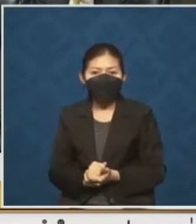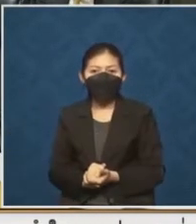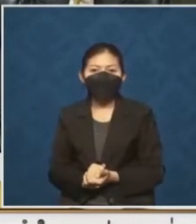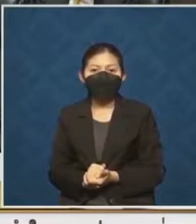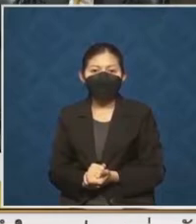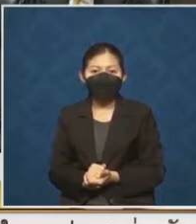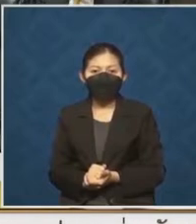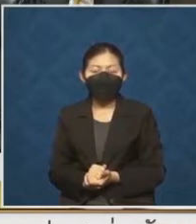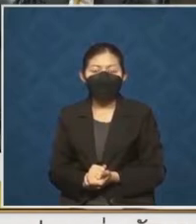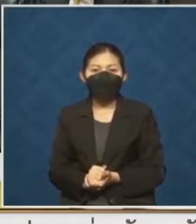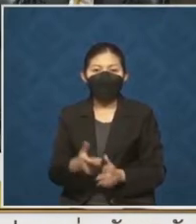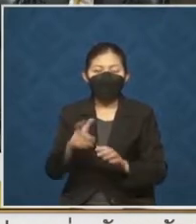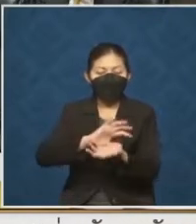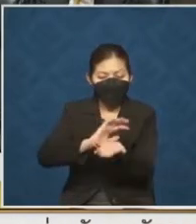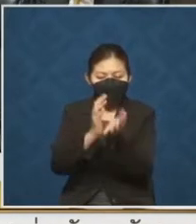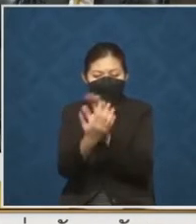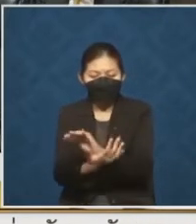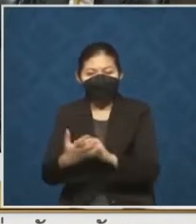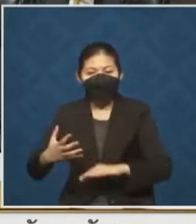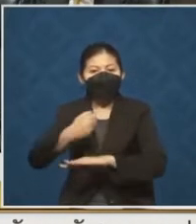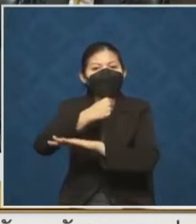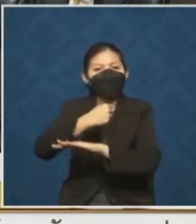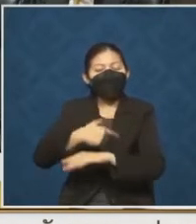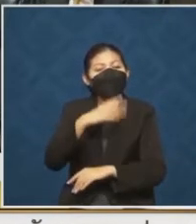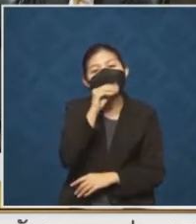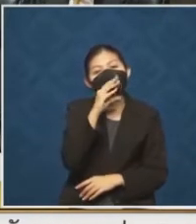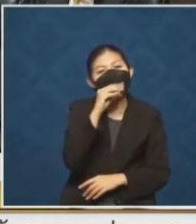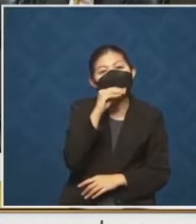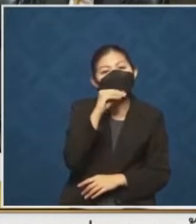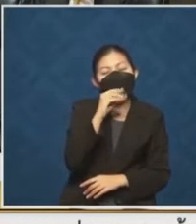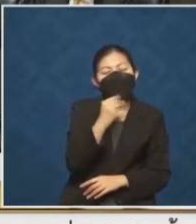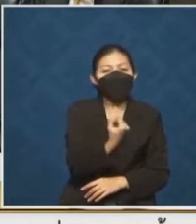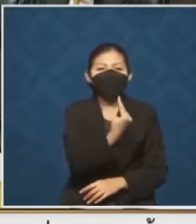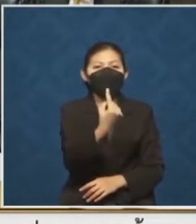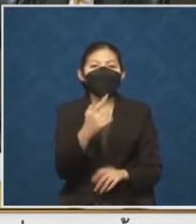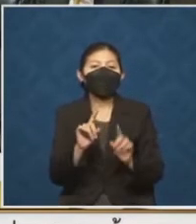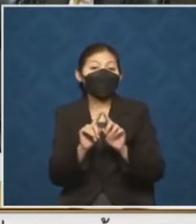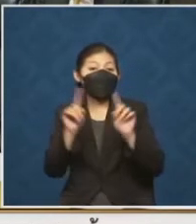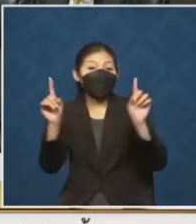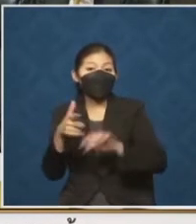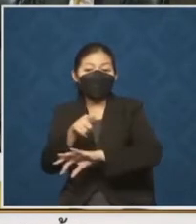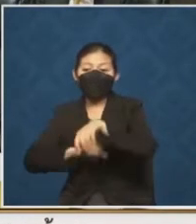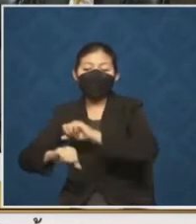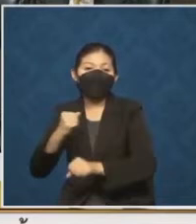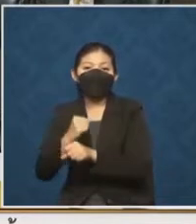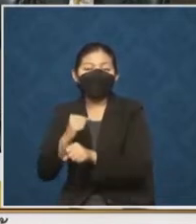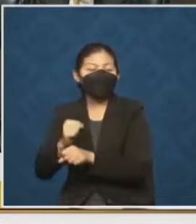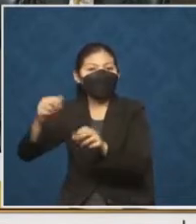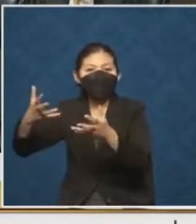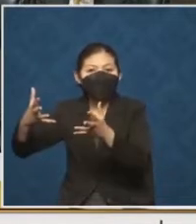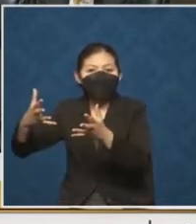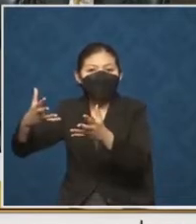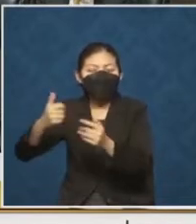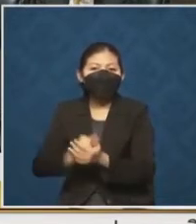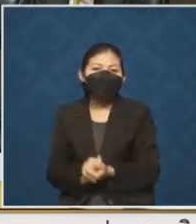สมาชิกได้ให้ความสำคัญและมันเป็นต้นเหตุของวิกฤติทั้งหมดก็คือเรื่องของการเมืองไม่ติดทางการเมืองการที่